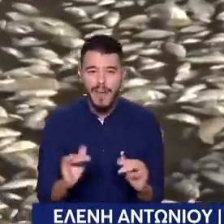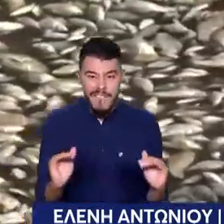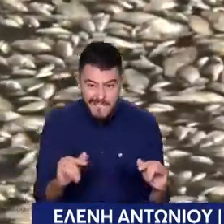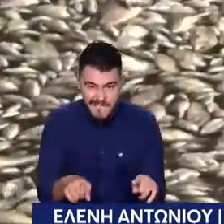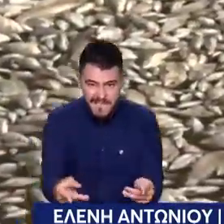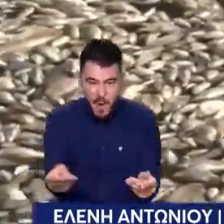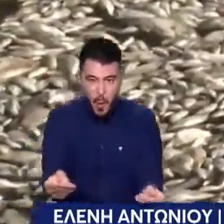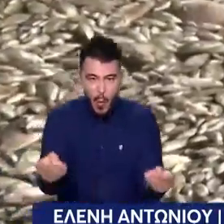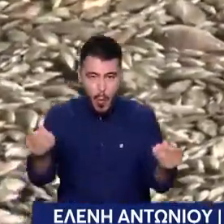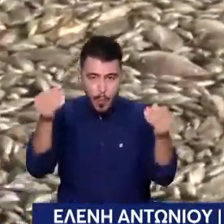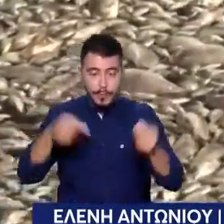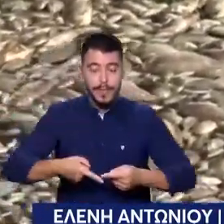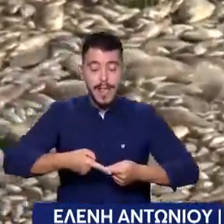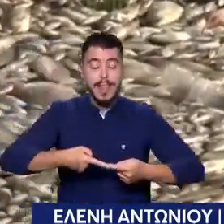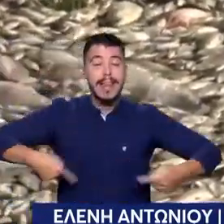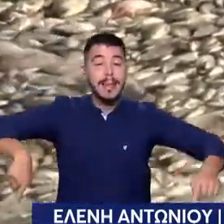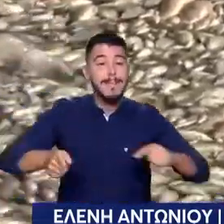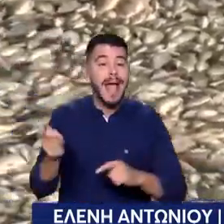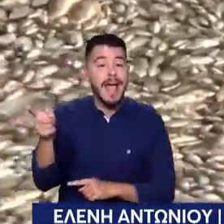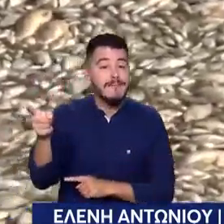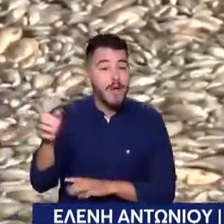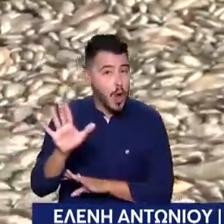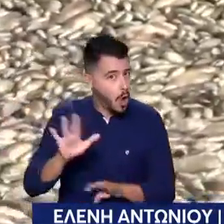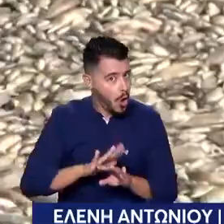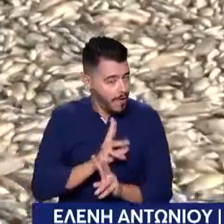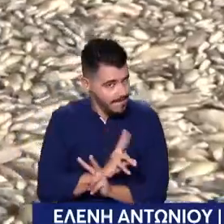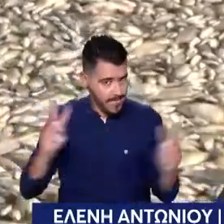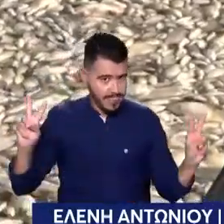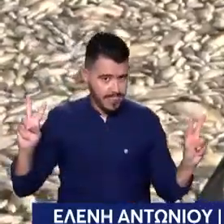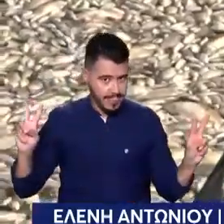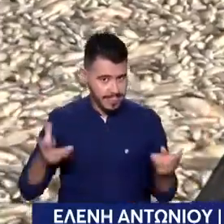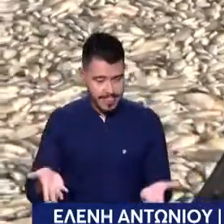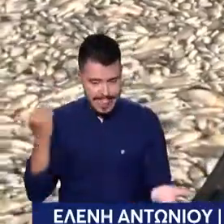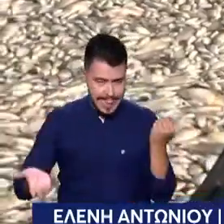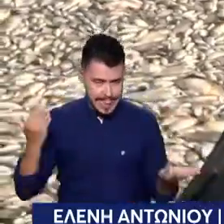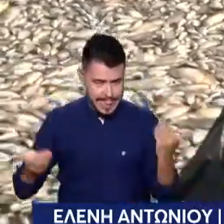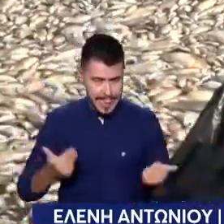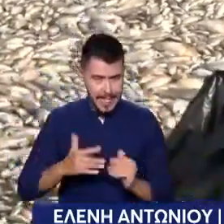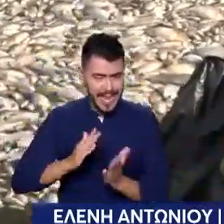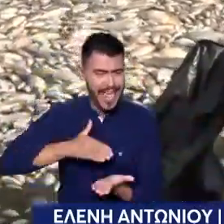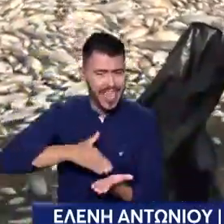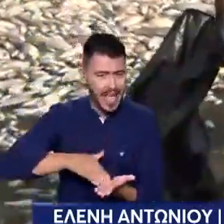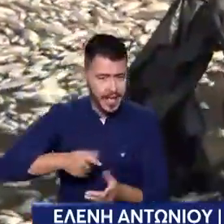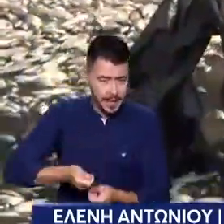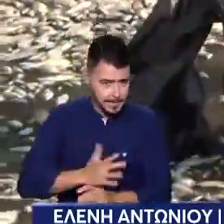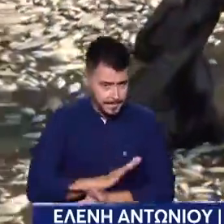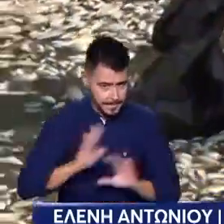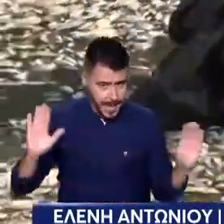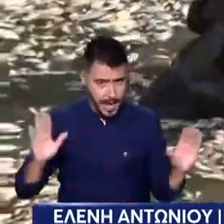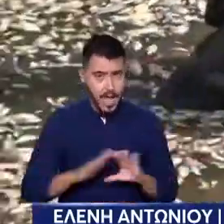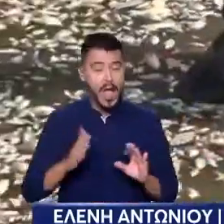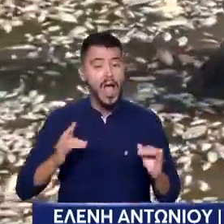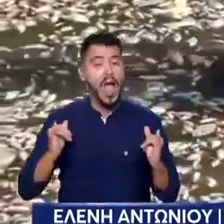καλύτερα, μέσα στο λιμάνι του Βόλου δεν υπάρχουν ψάρια, ωστόσο υπάρχουν μέσα στον Παγασιτικό, συνεχώς οι αλλοίς